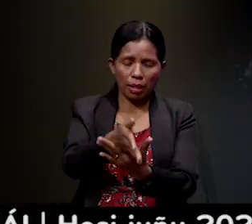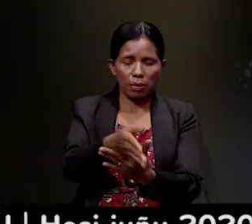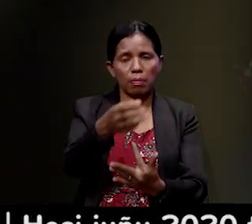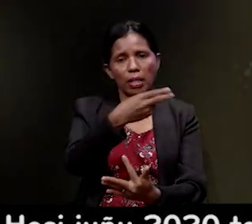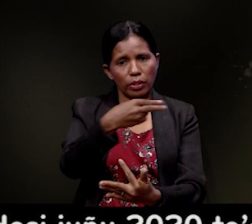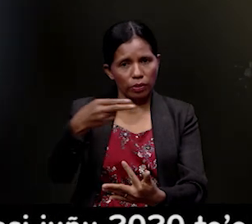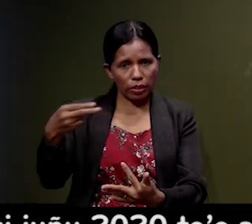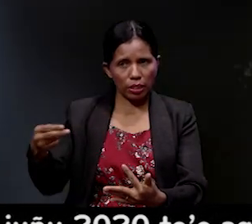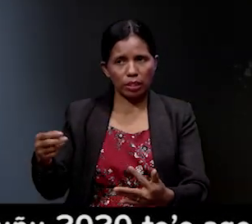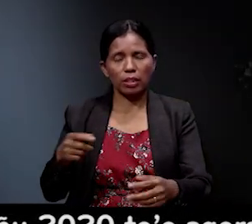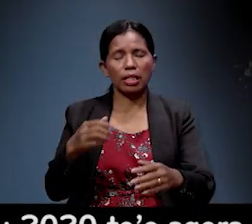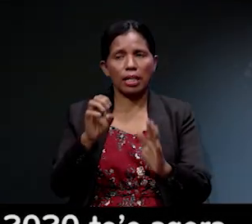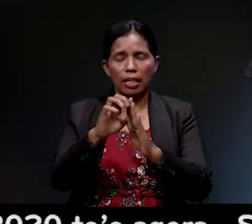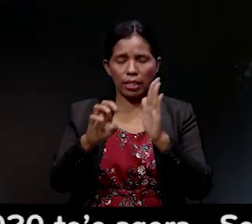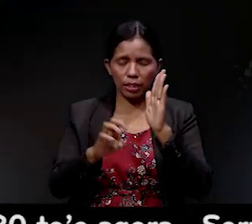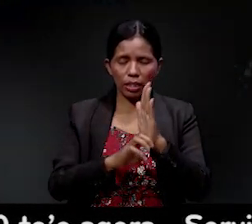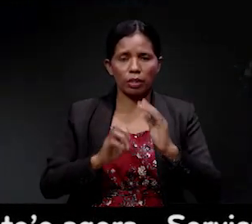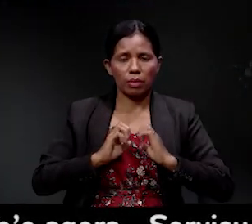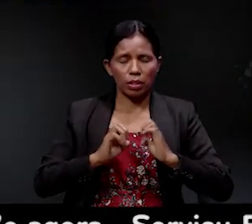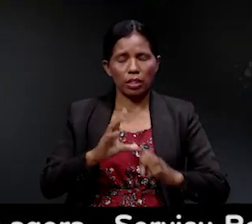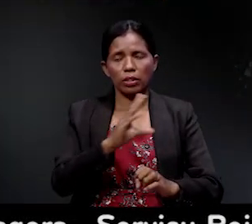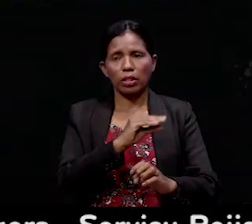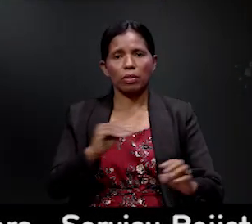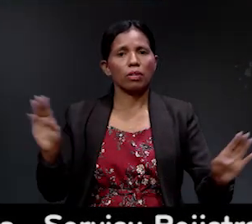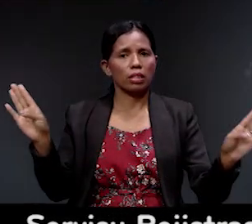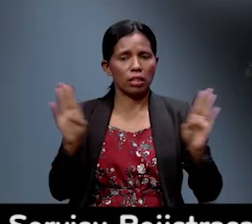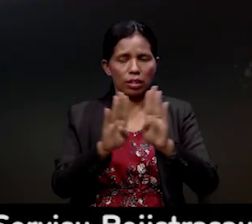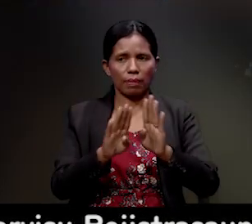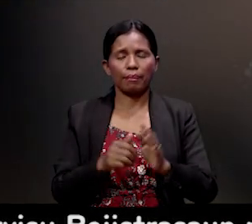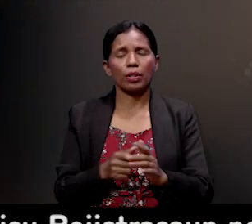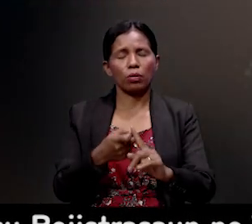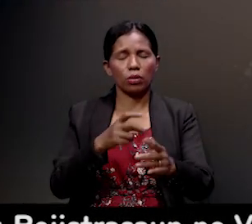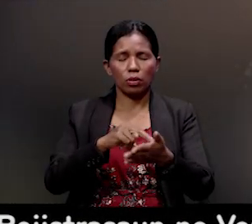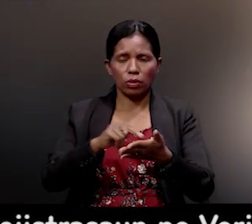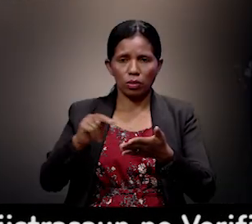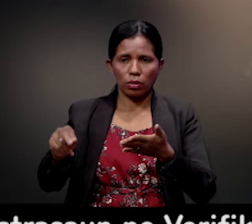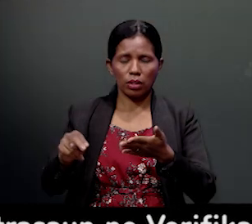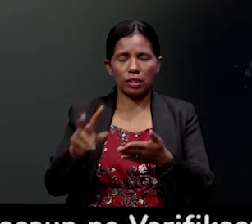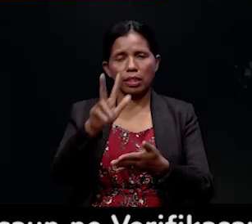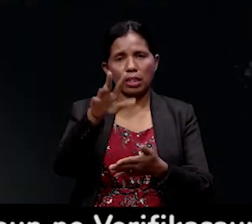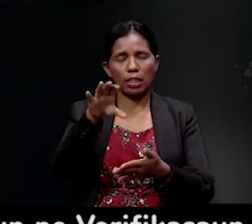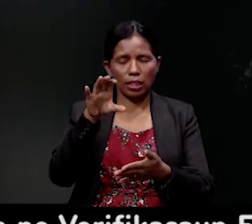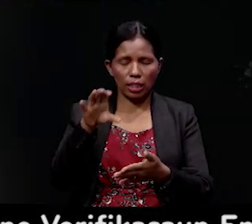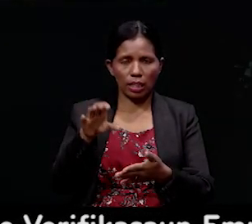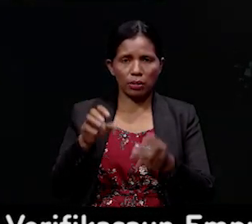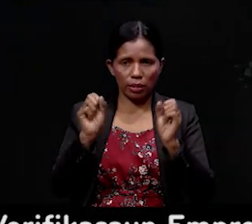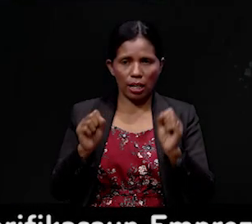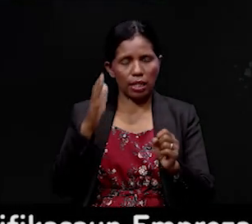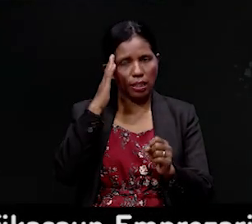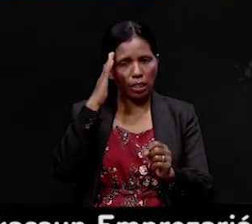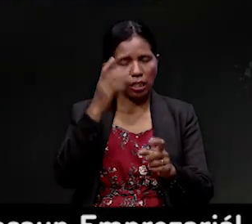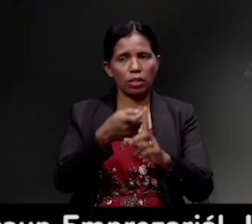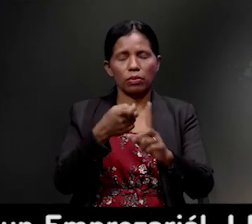Indonesia durante estado emergencia no cerca sanitaria husi numero ne atu stolo racing confirmado ona